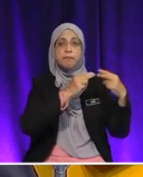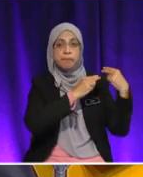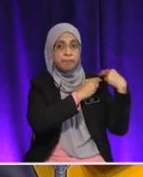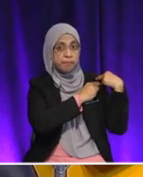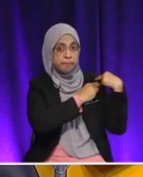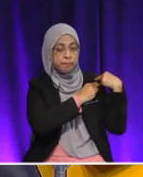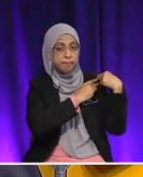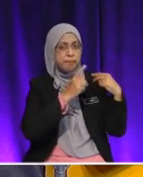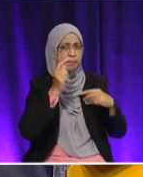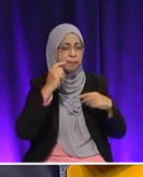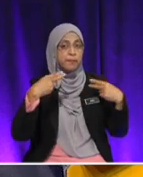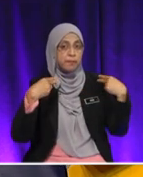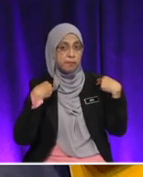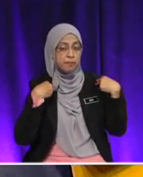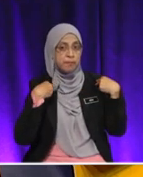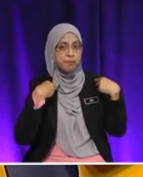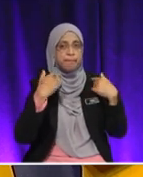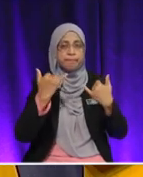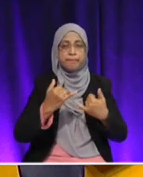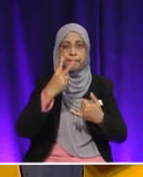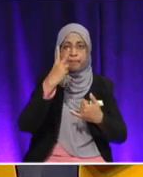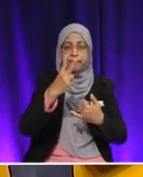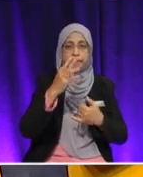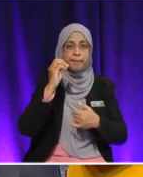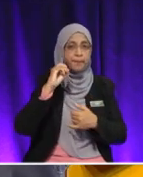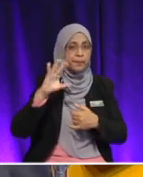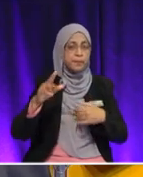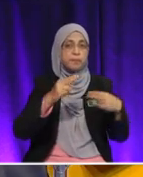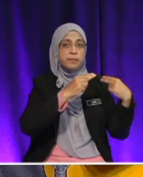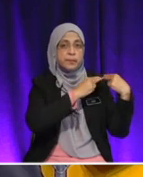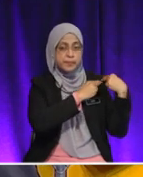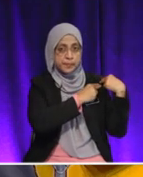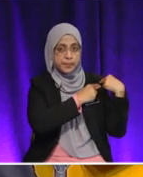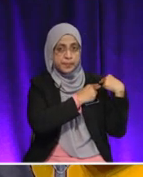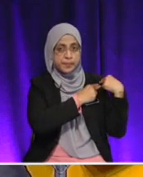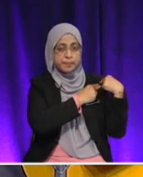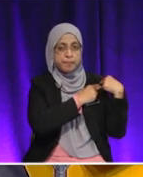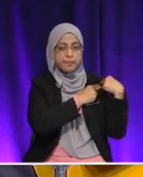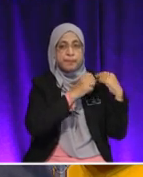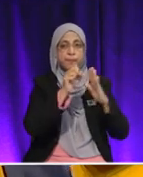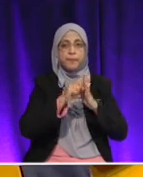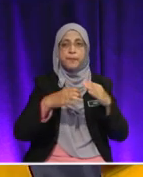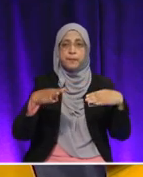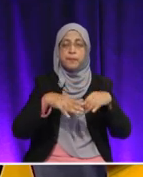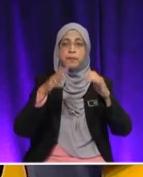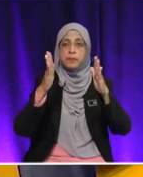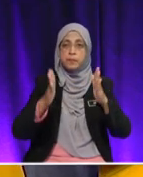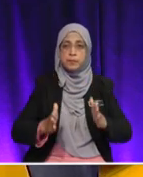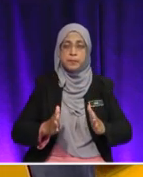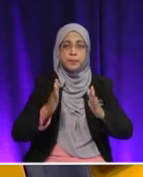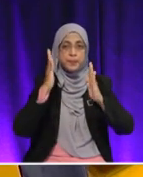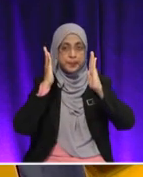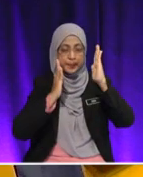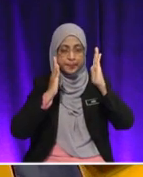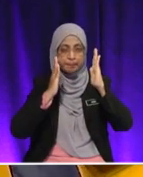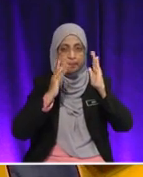pengapian hak sekarang pula kita akan lihat kepada kesan pengabaian tanggung jawab sebagai warga negara yang pertama